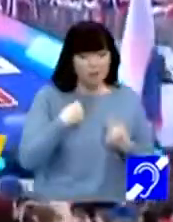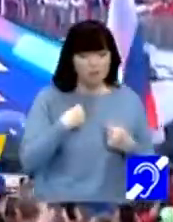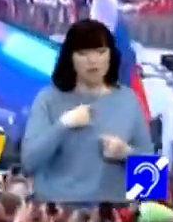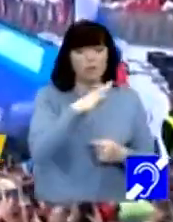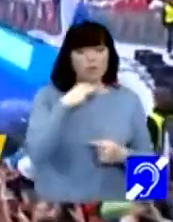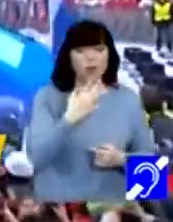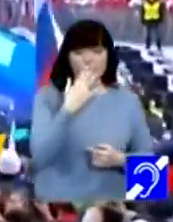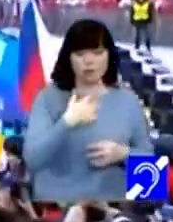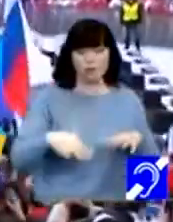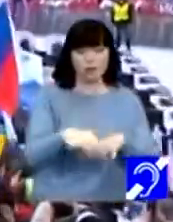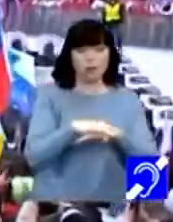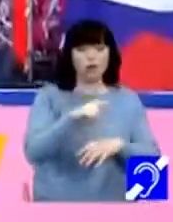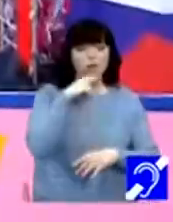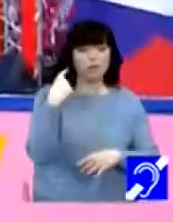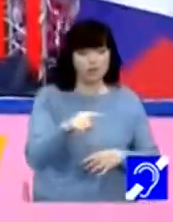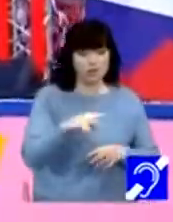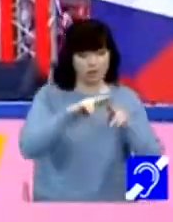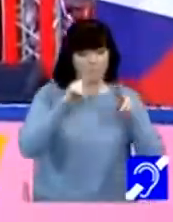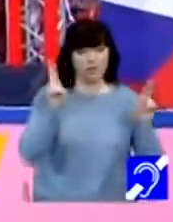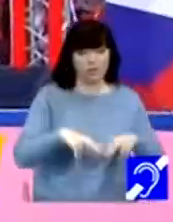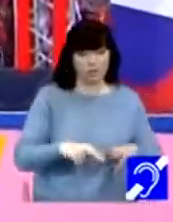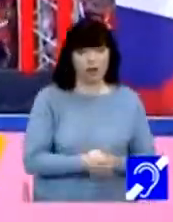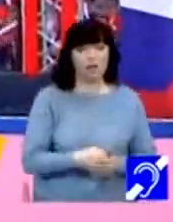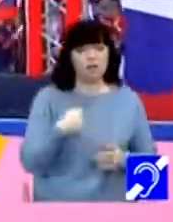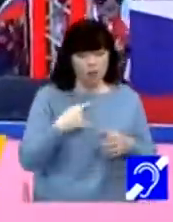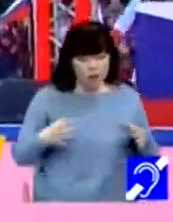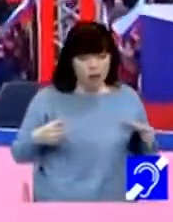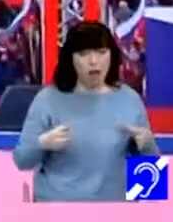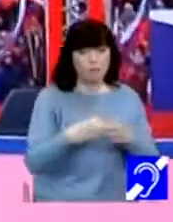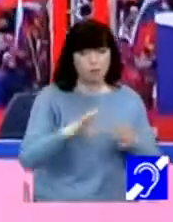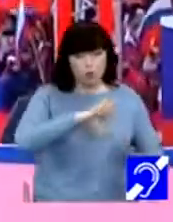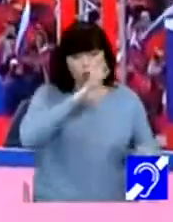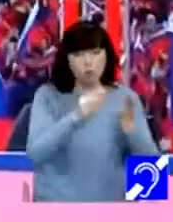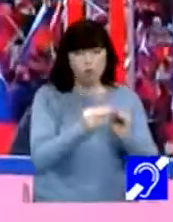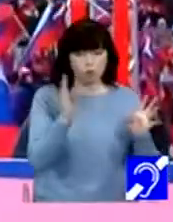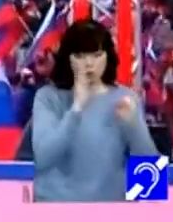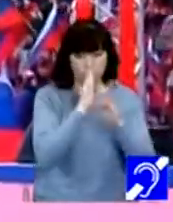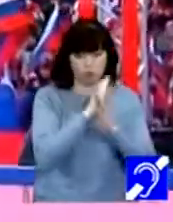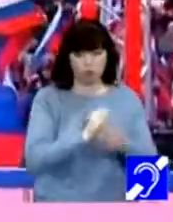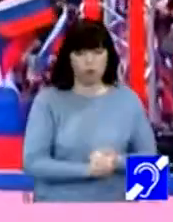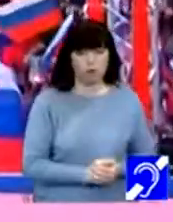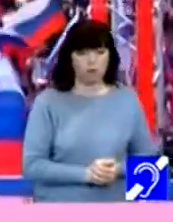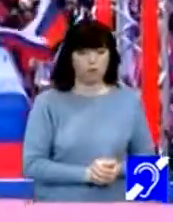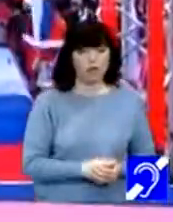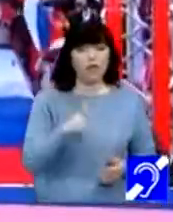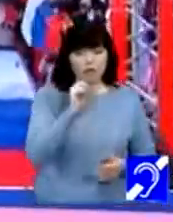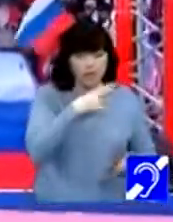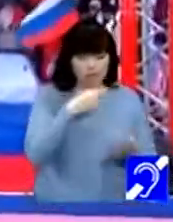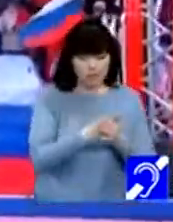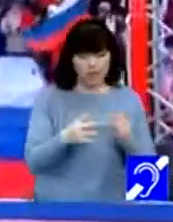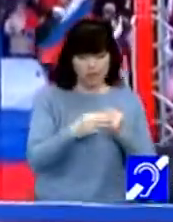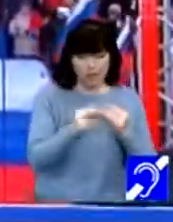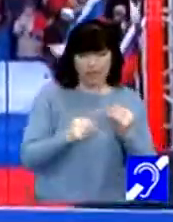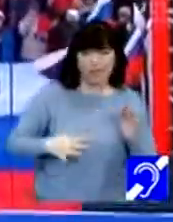Многонациональный народ Российской Федерации, объединенные общей судьбой на своей